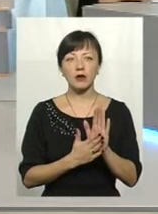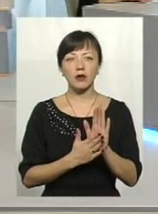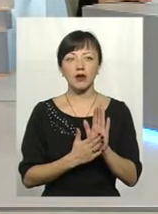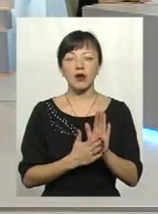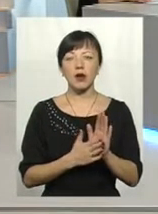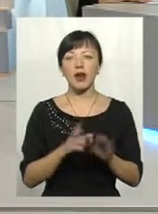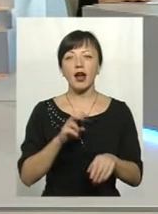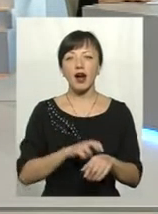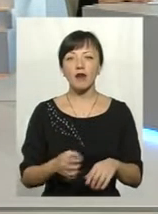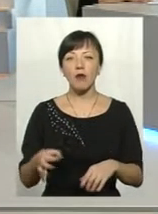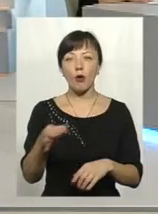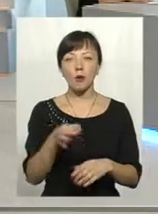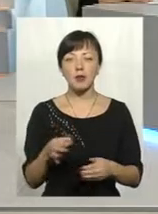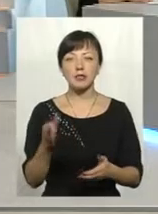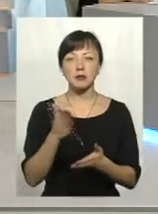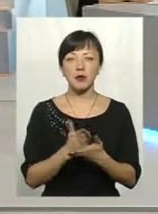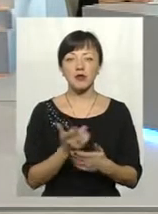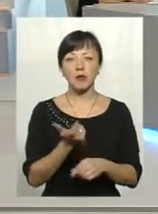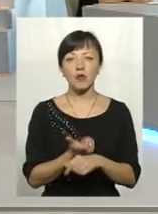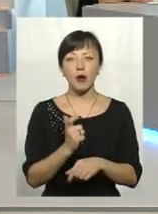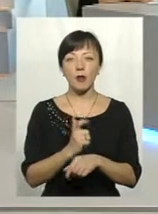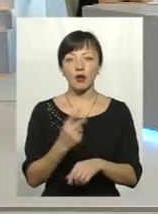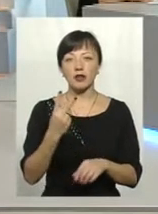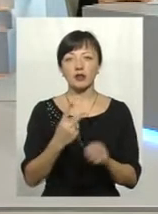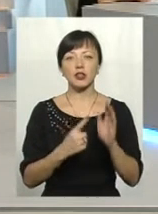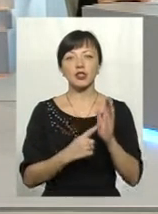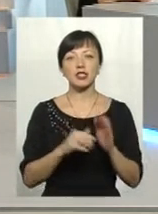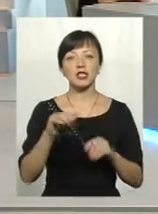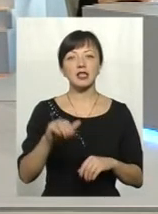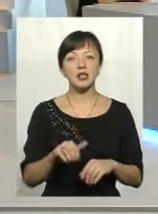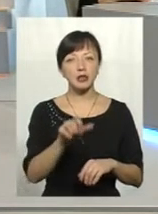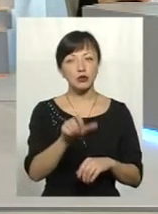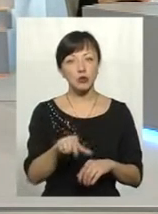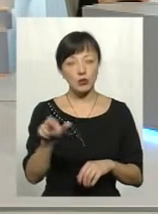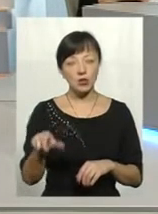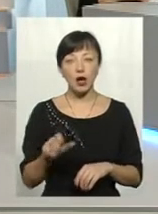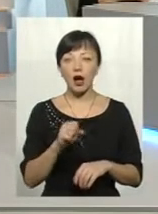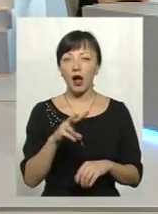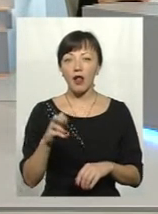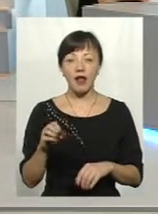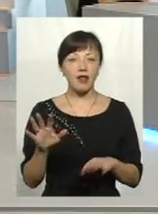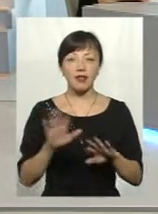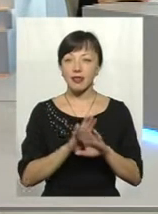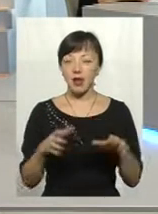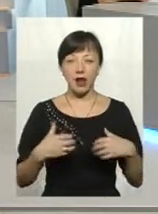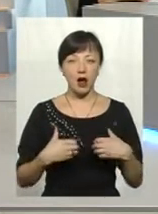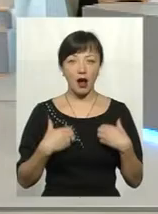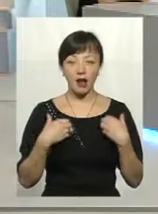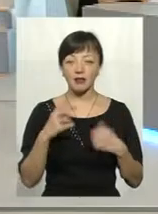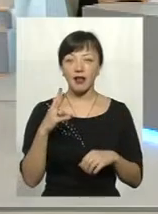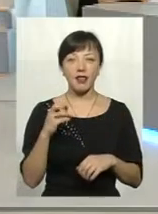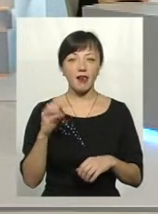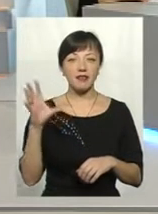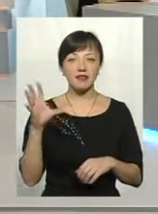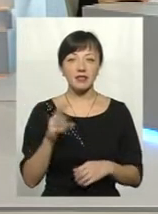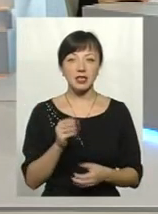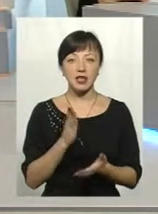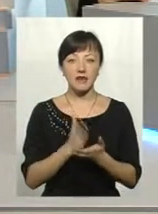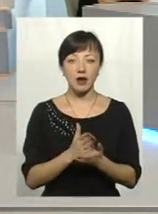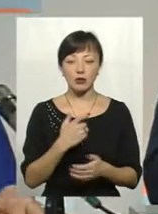у фізіатрів області перебуває понад 26 тисяч осіб. Але не лякайтеся, тому що не всі вони являють